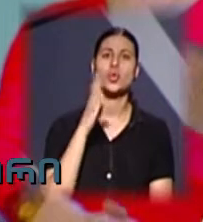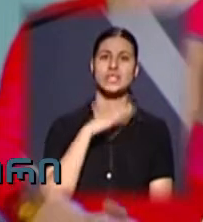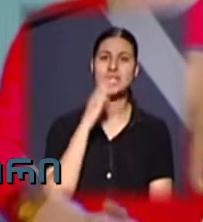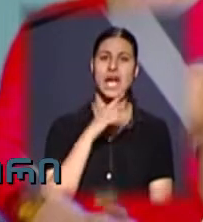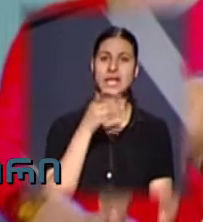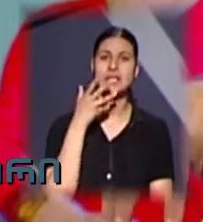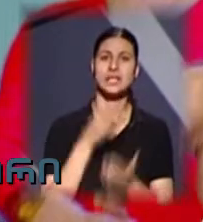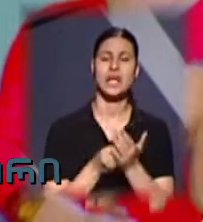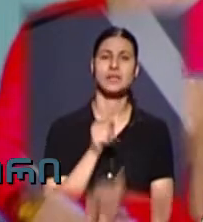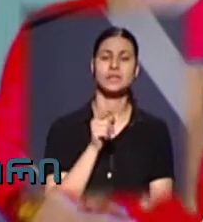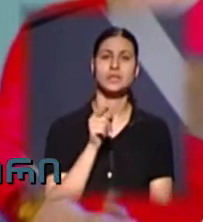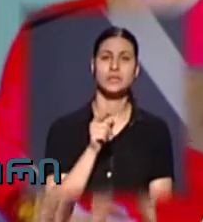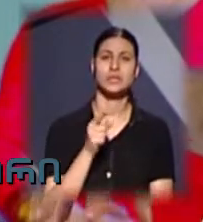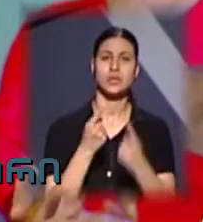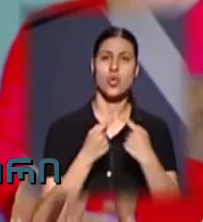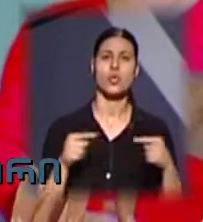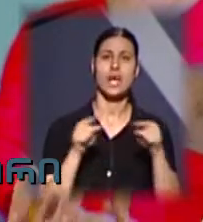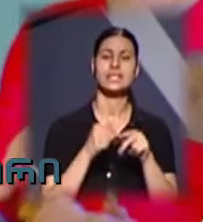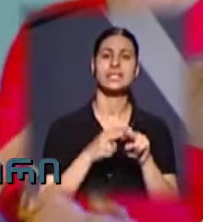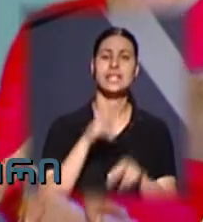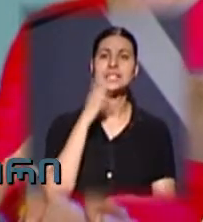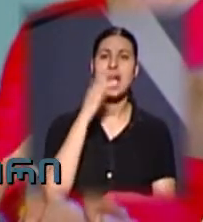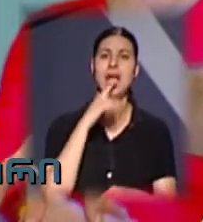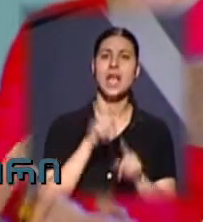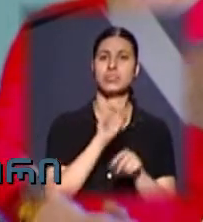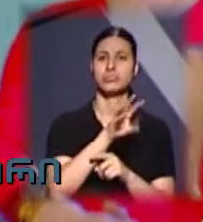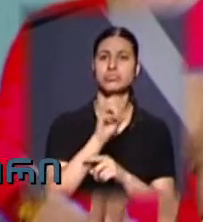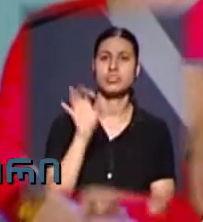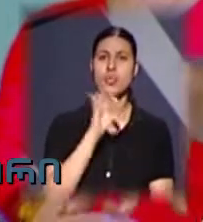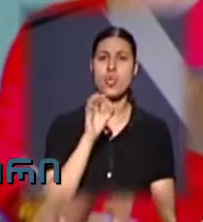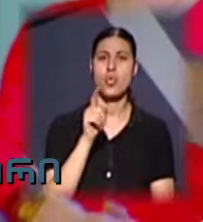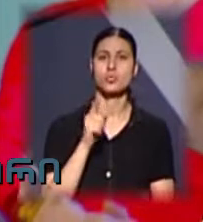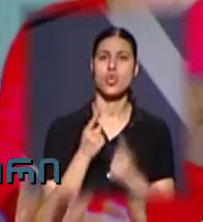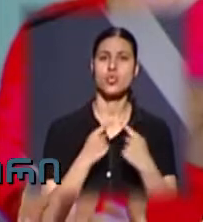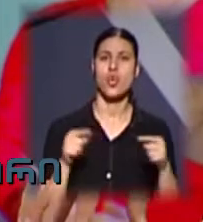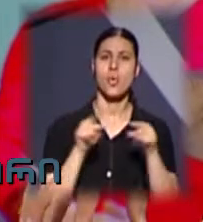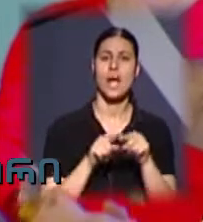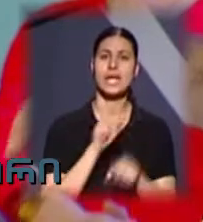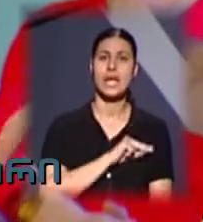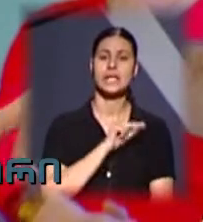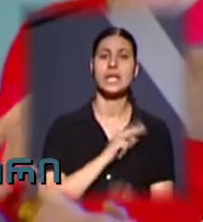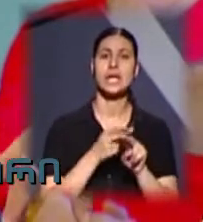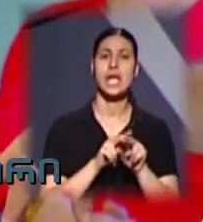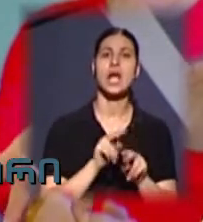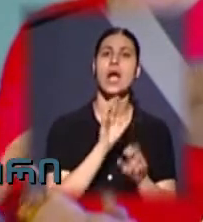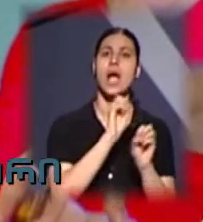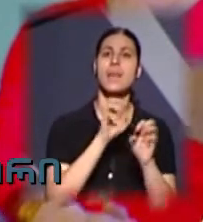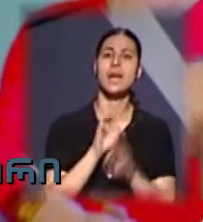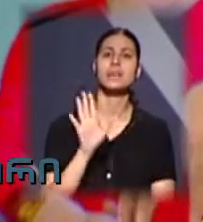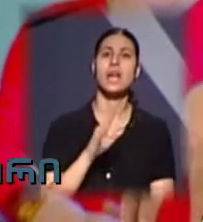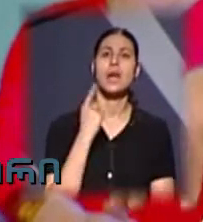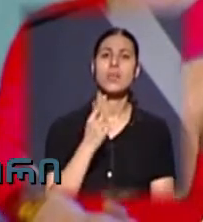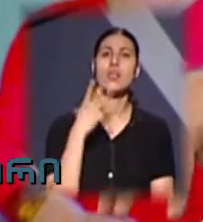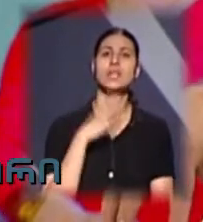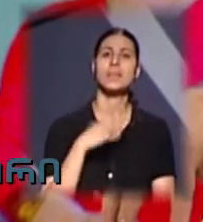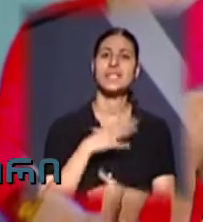ფაუერი არის წყლის მომარაგებელი კომპანია რომელიც იდეაში ამარაგებს არა მარტო თბილისის ზღვით, არამედ